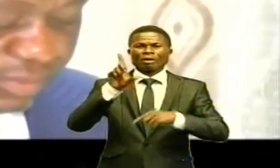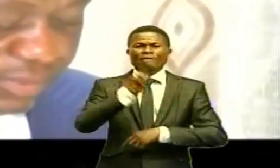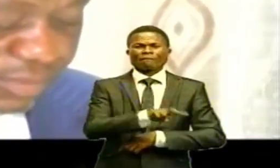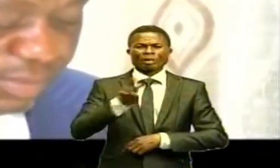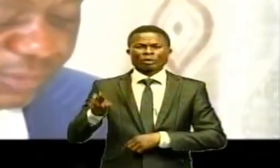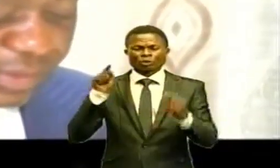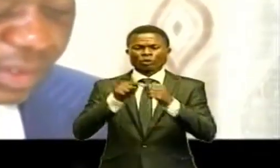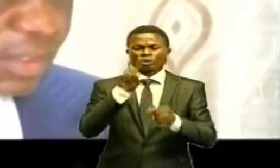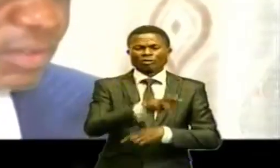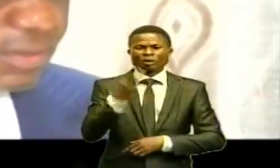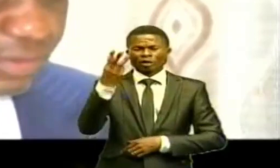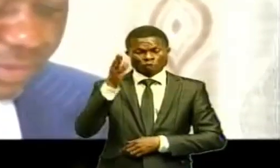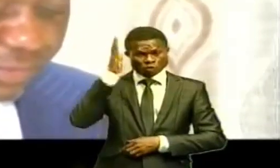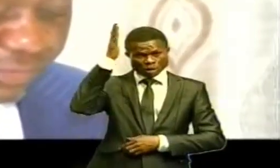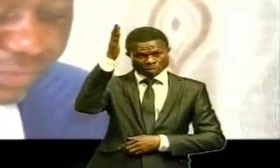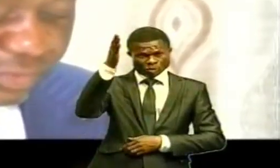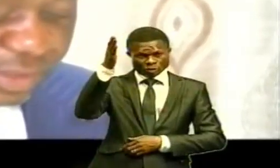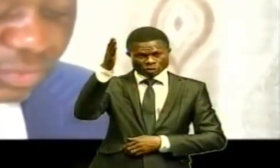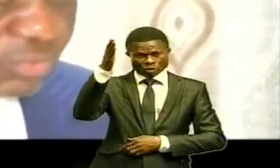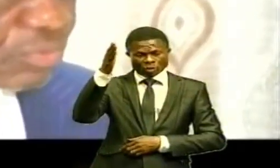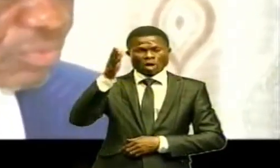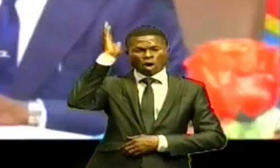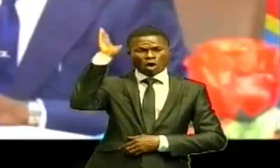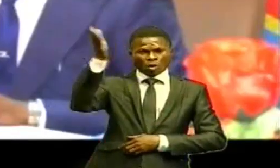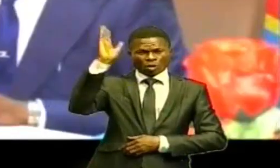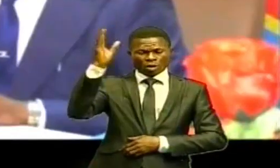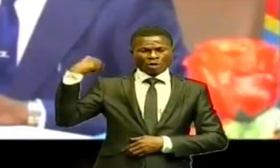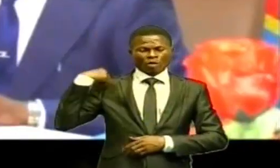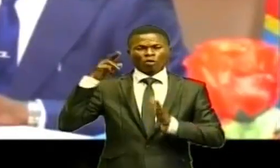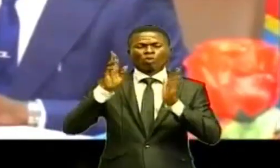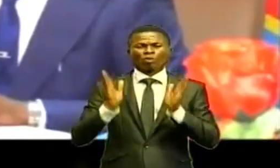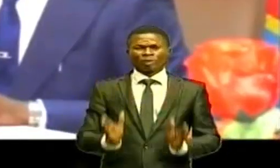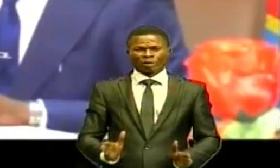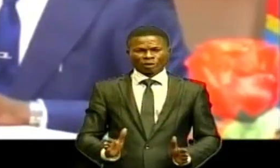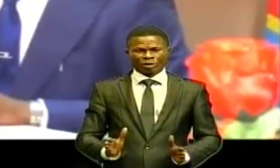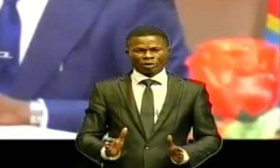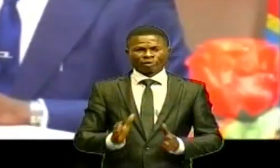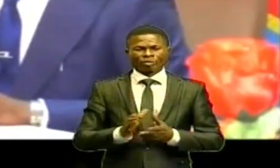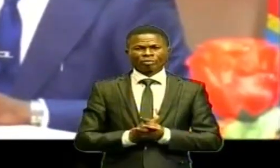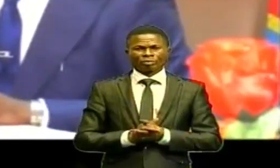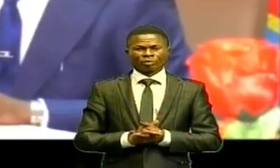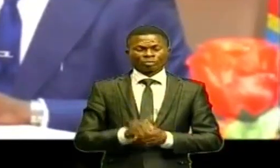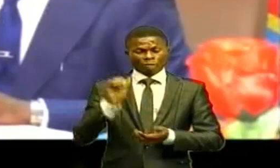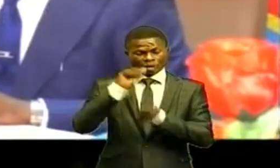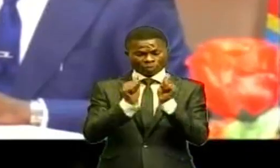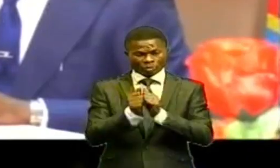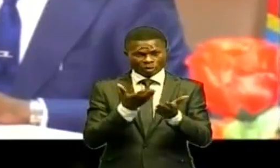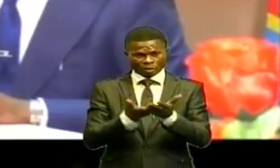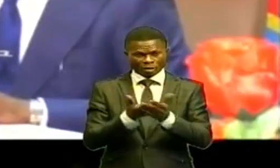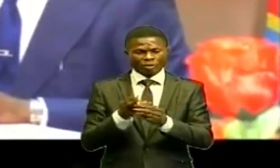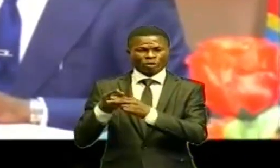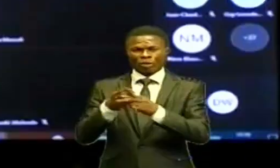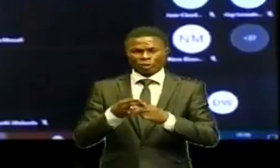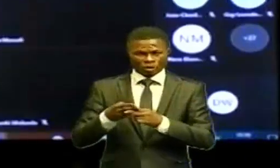au 23 décembre prochain à Kinshasa de la conférence de gouverneurs. Toujours sur ces chapitres